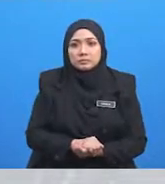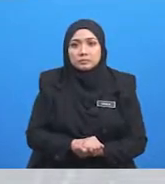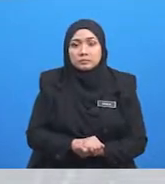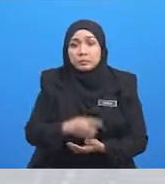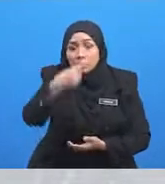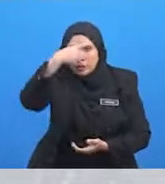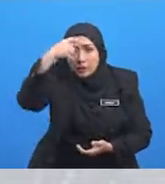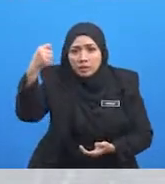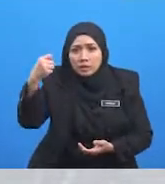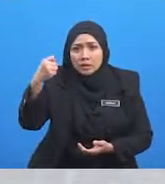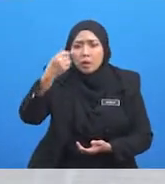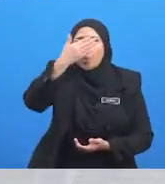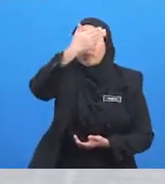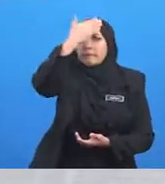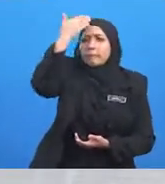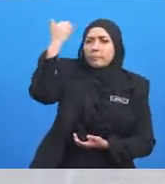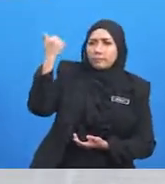kerana dia alpa.